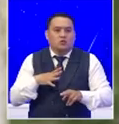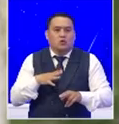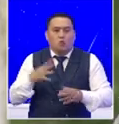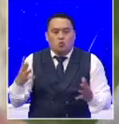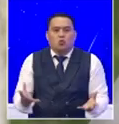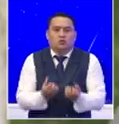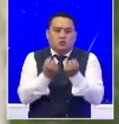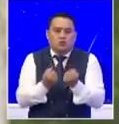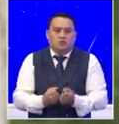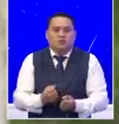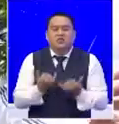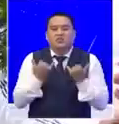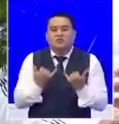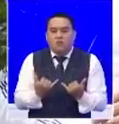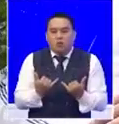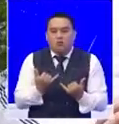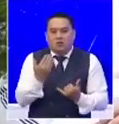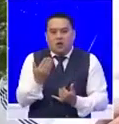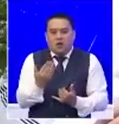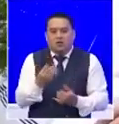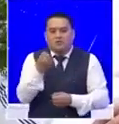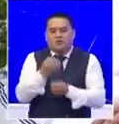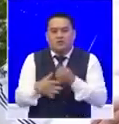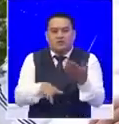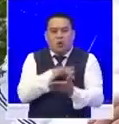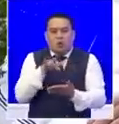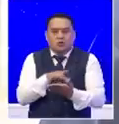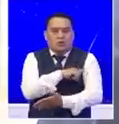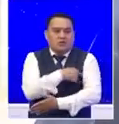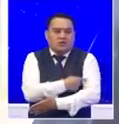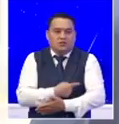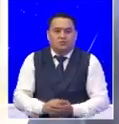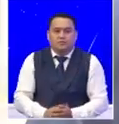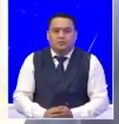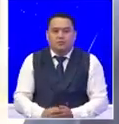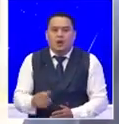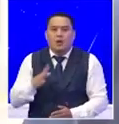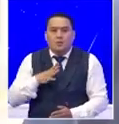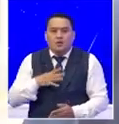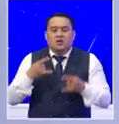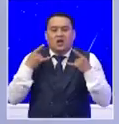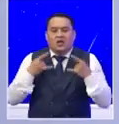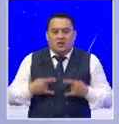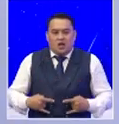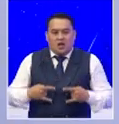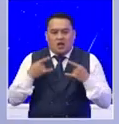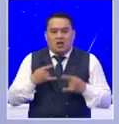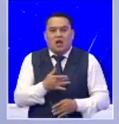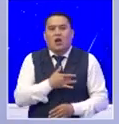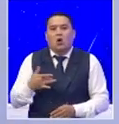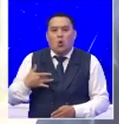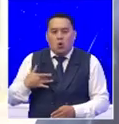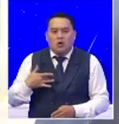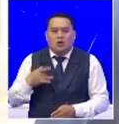удалось вернуть к жизни. В настоящий момент она находится в центральной городской больнице. Была сделана рентгенография легких.